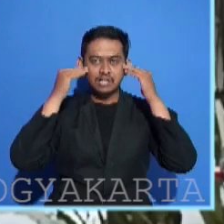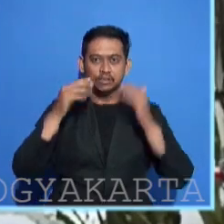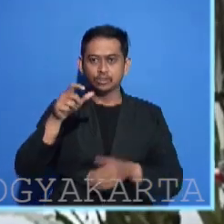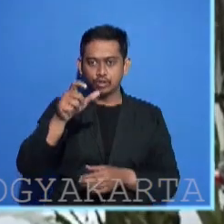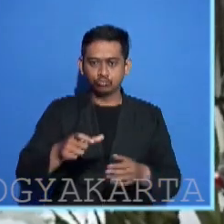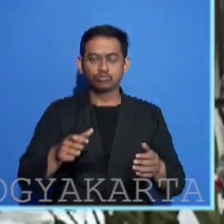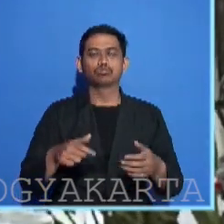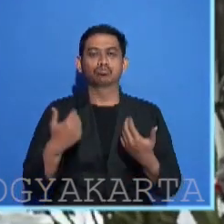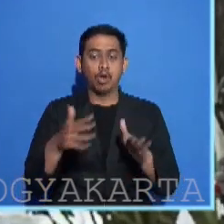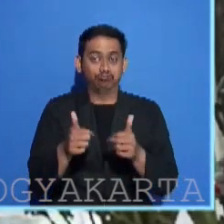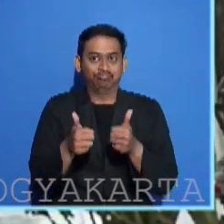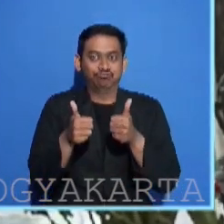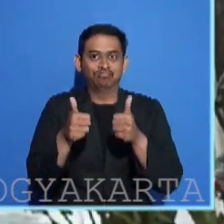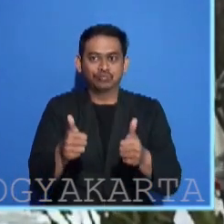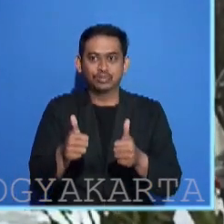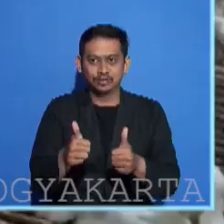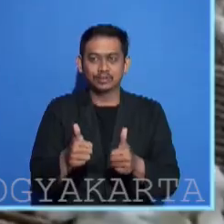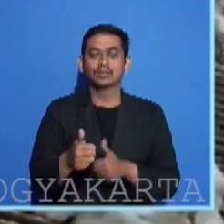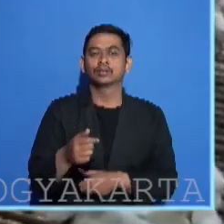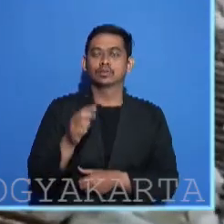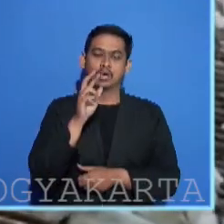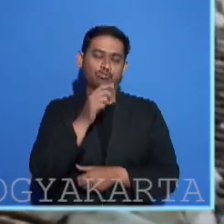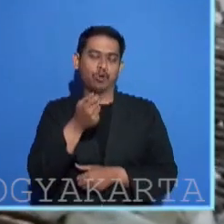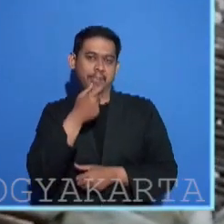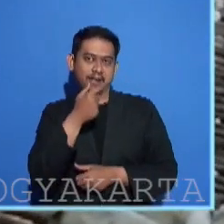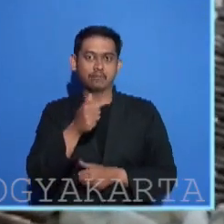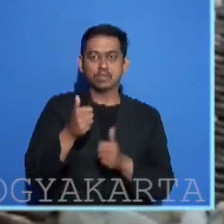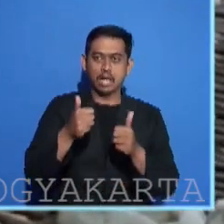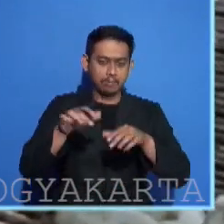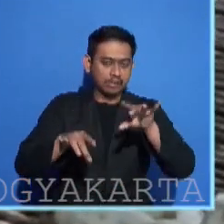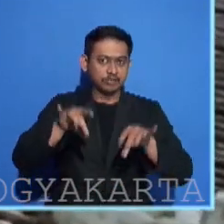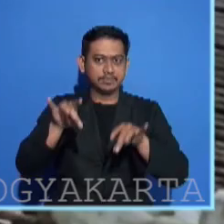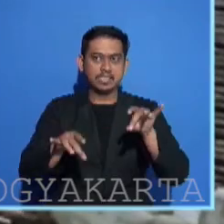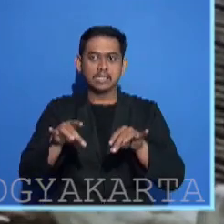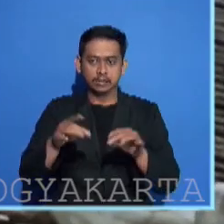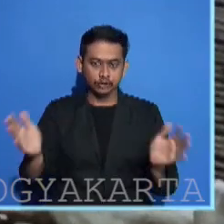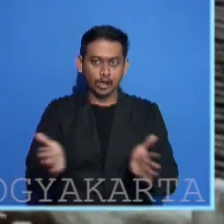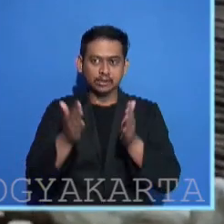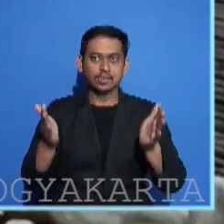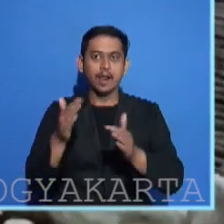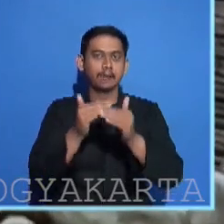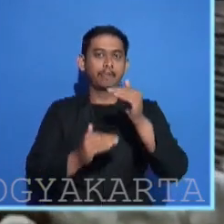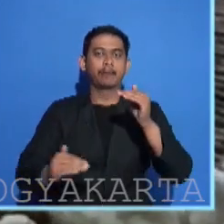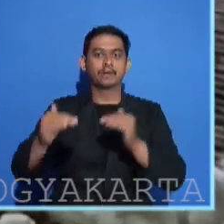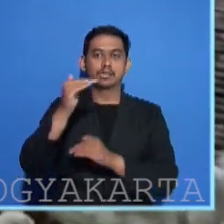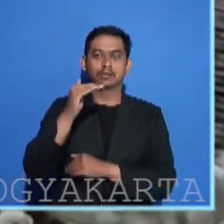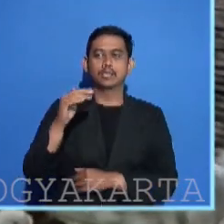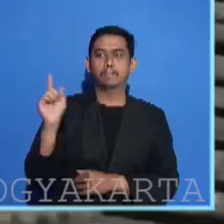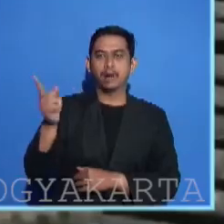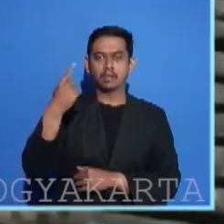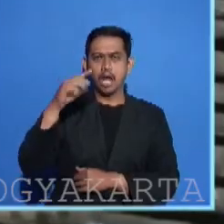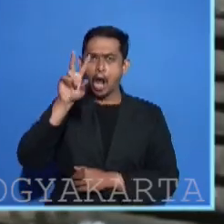kita itu bersaing di manajemennya dibudidayanya untuk meningkatkan kesejahteraan para peternak pemerintah dinilai perlu membuat